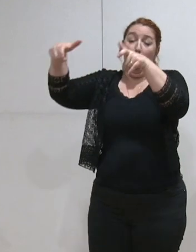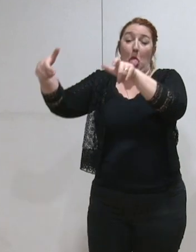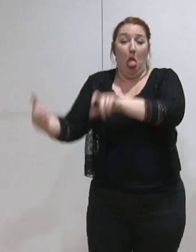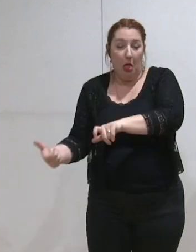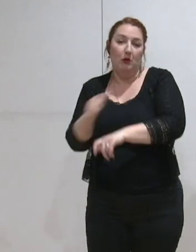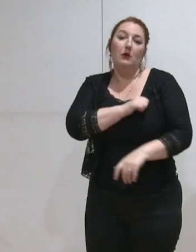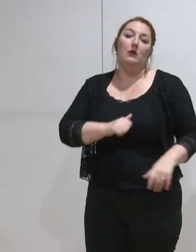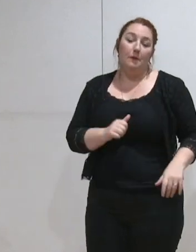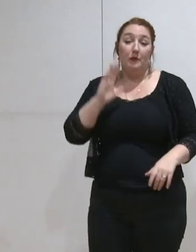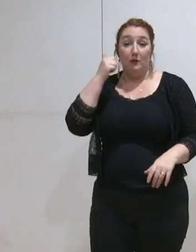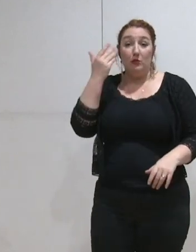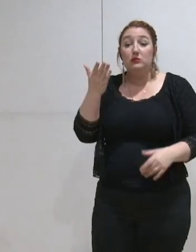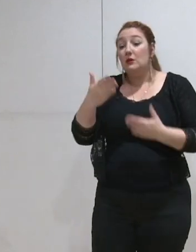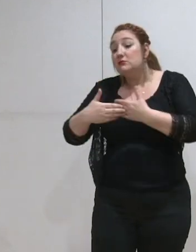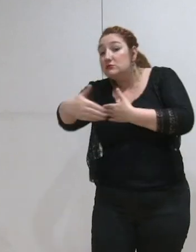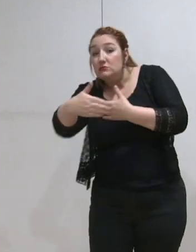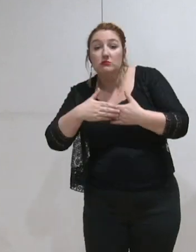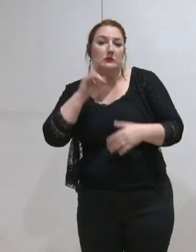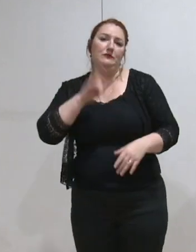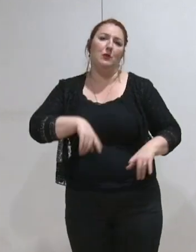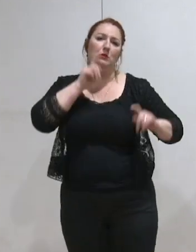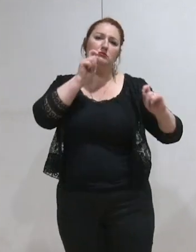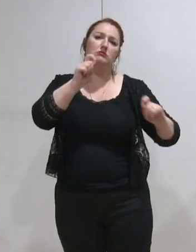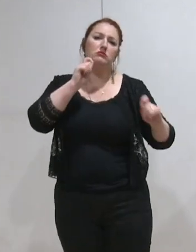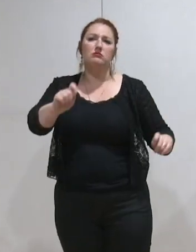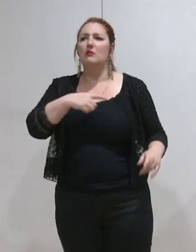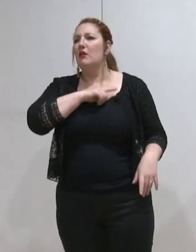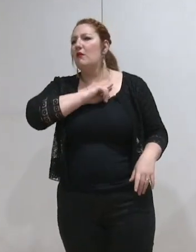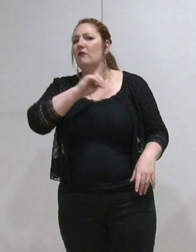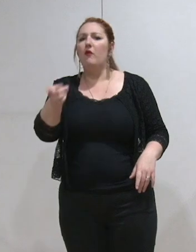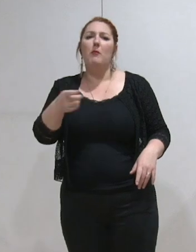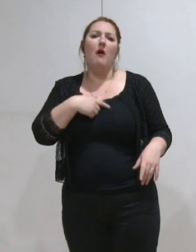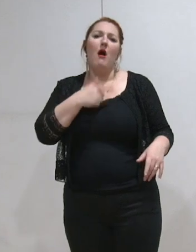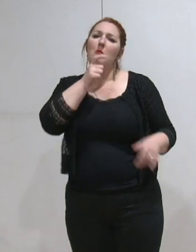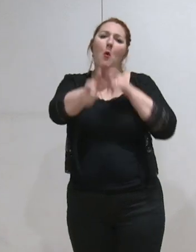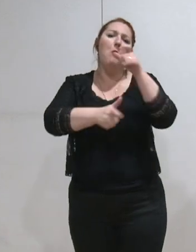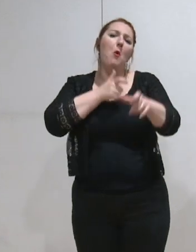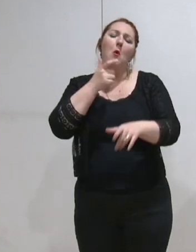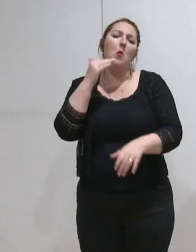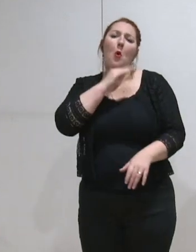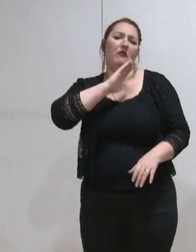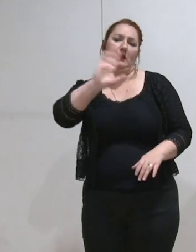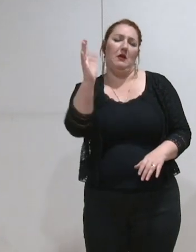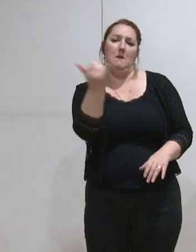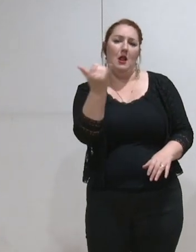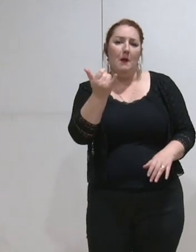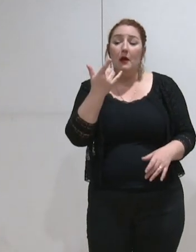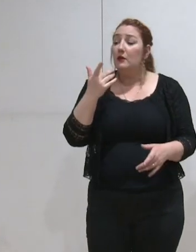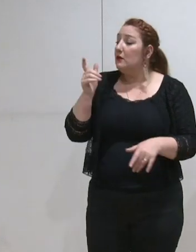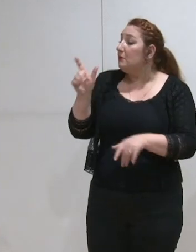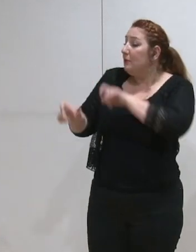d'ici là il nous faut bien nous garder d'aller vers des conclusions actives sur les moteurs les motivations